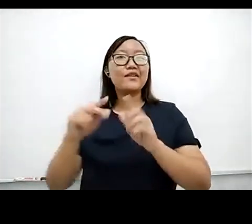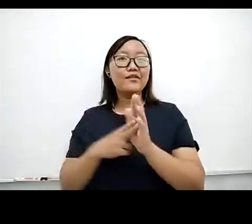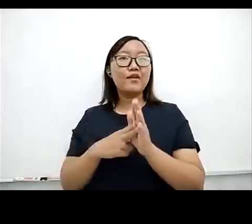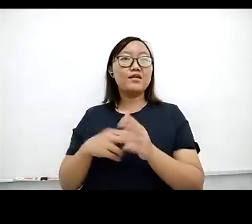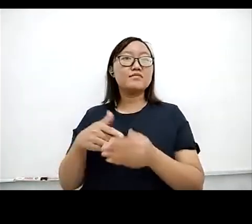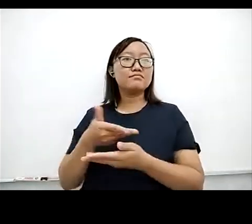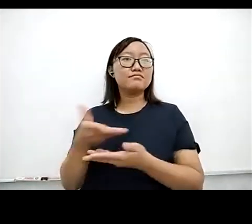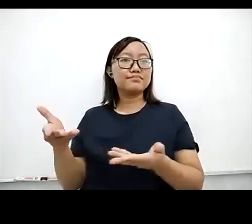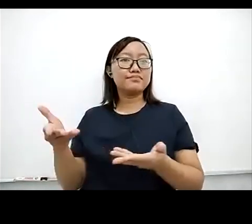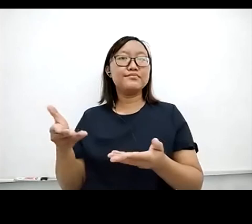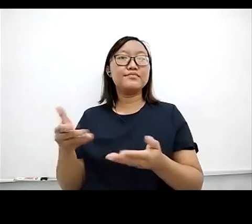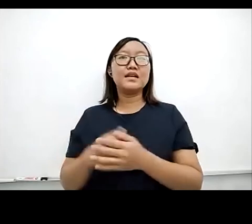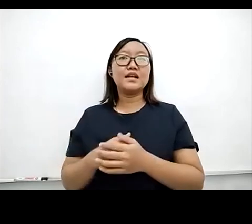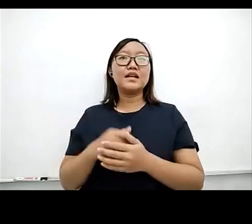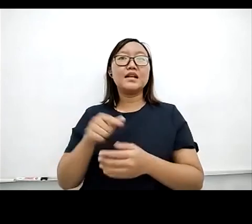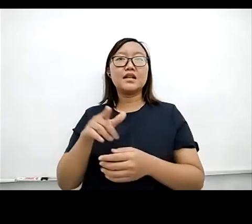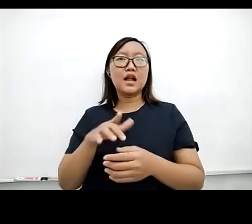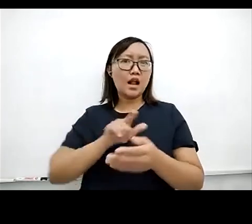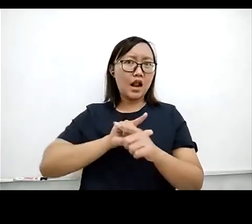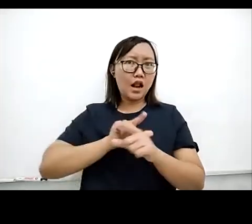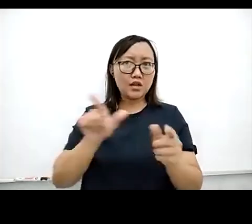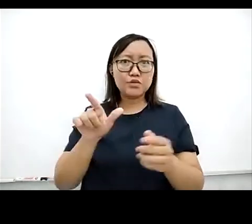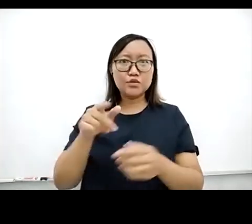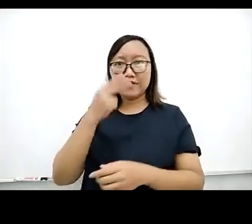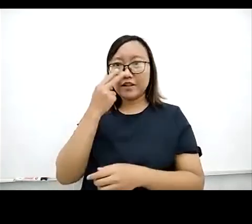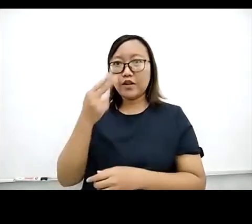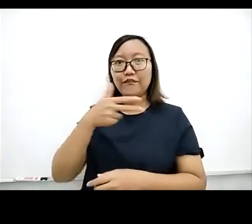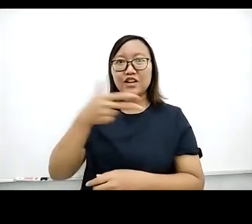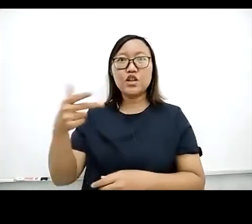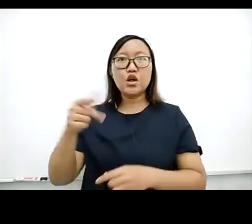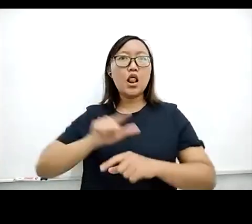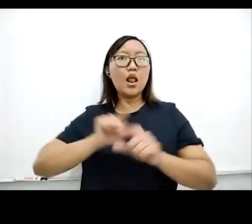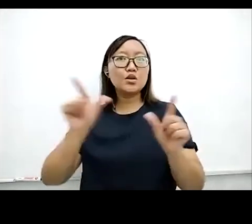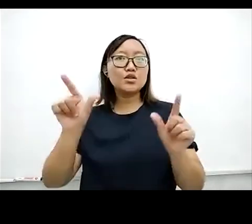menyaksikan terlebih dahulu video launching ke HP berikut ini